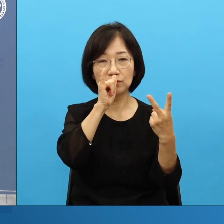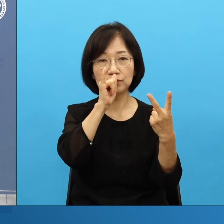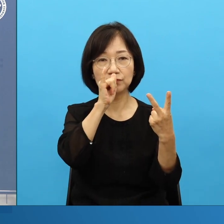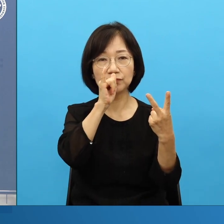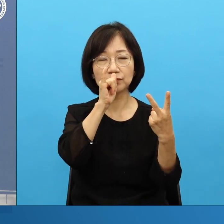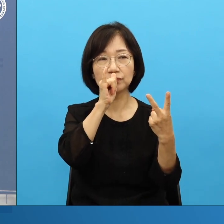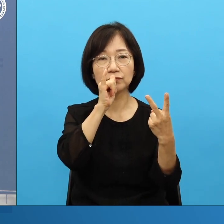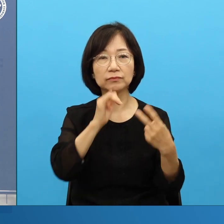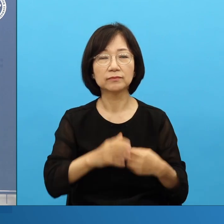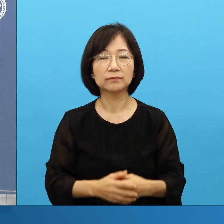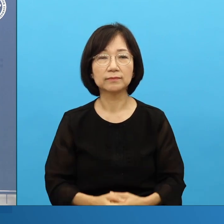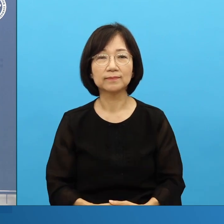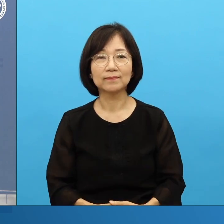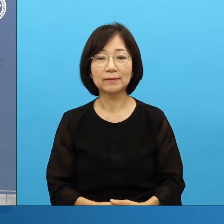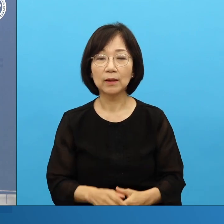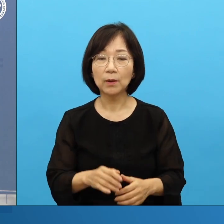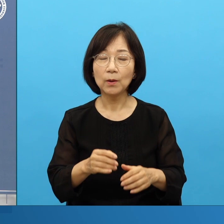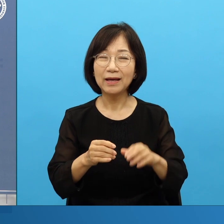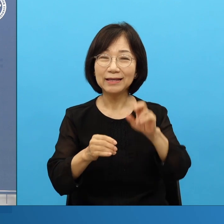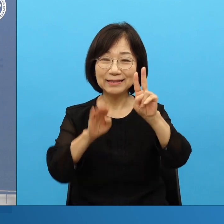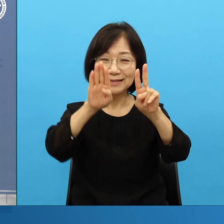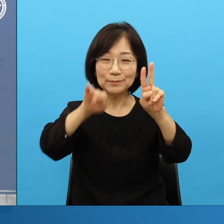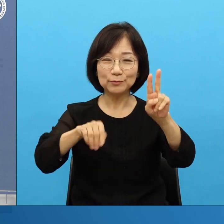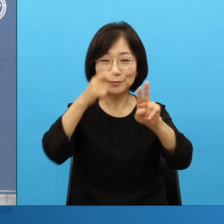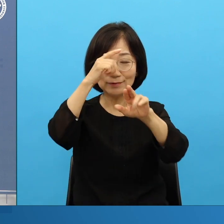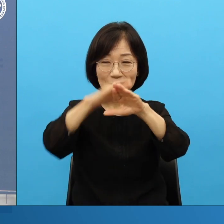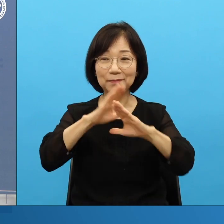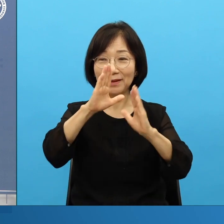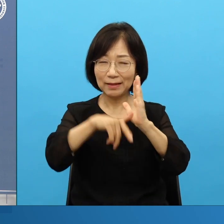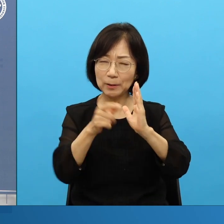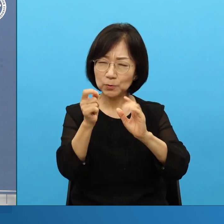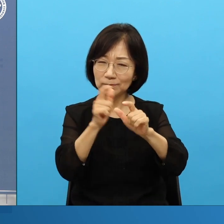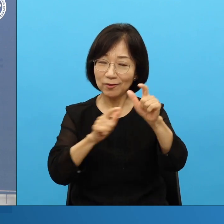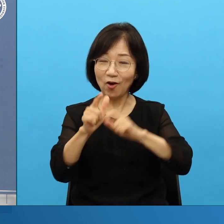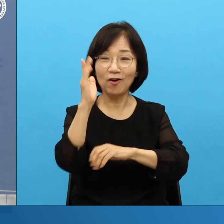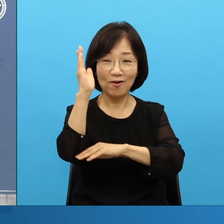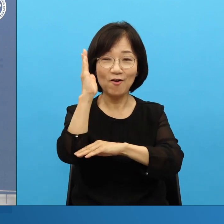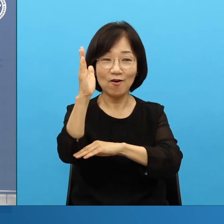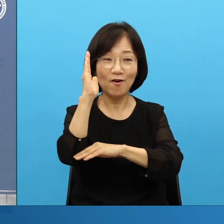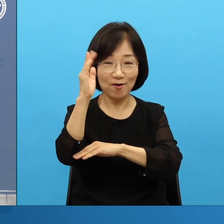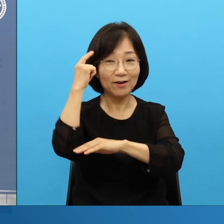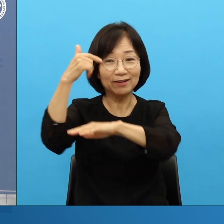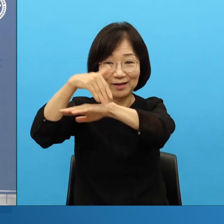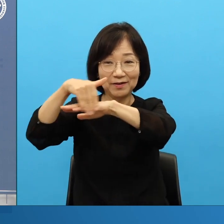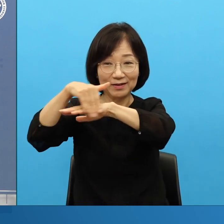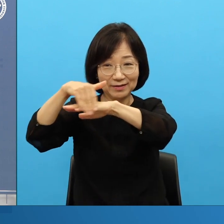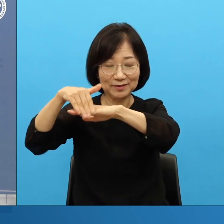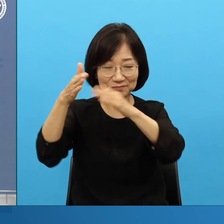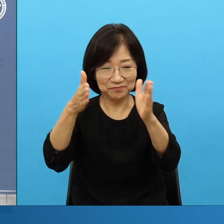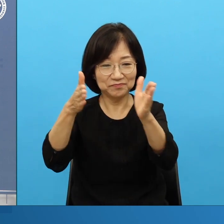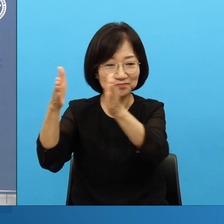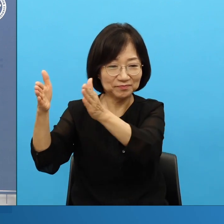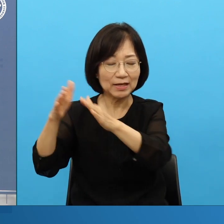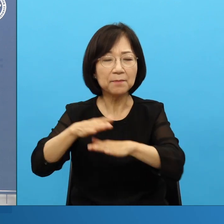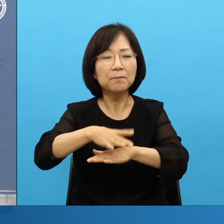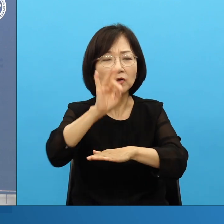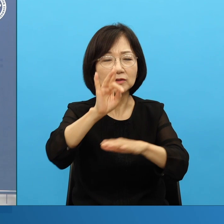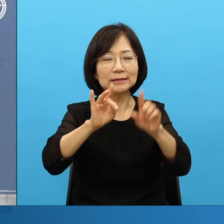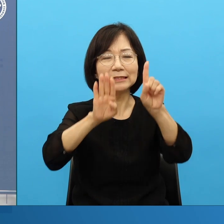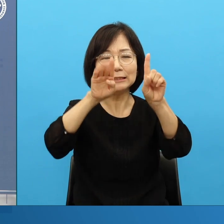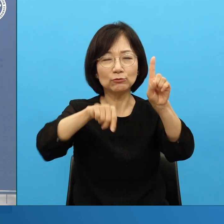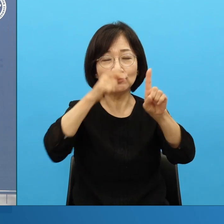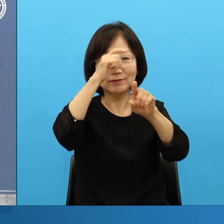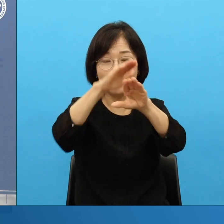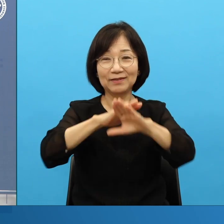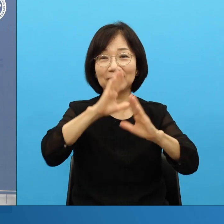passage. 2부 때 좀 확인을 꼭 해야 되겠고요. 오늘 우선이 지금 1부에서 아주 중요한